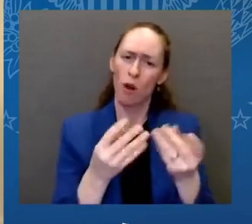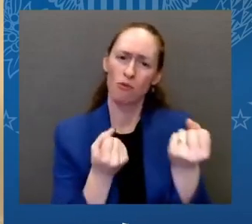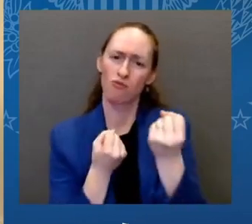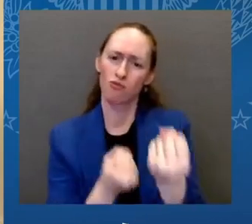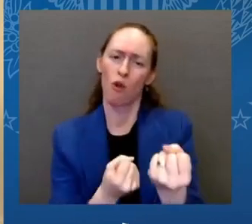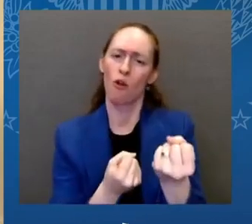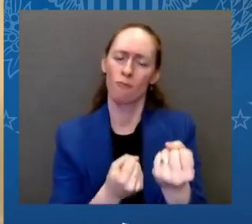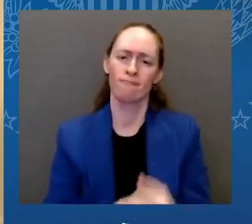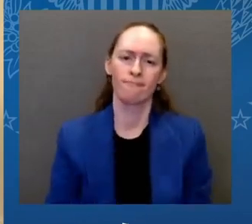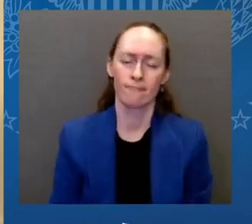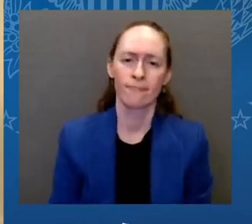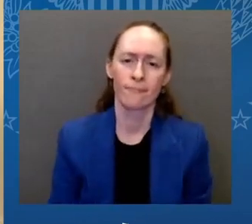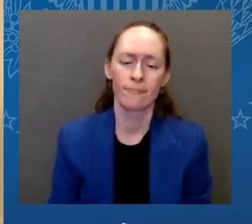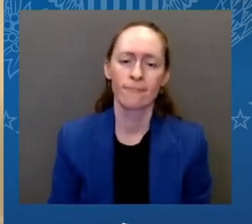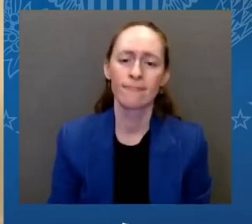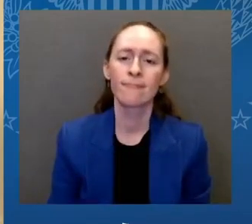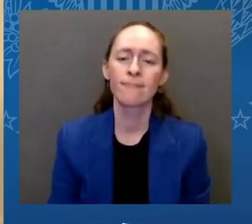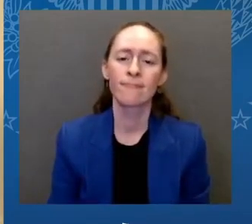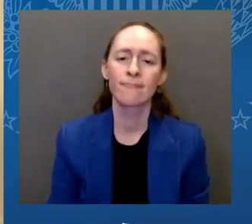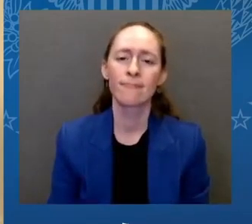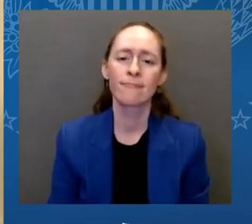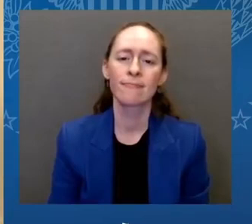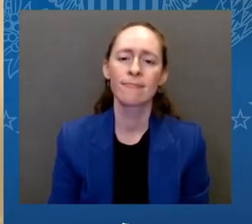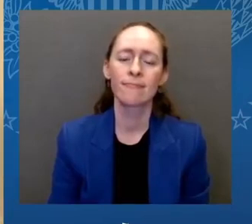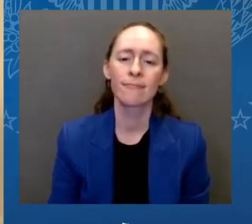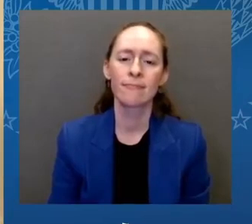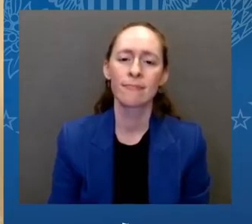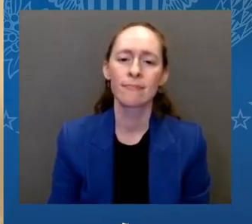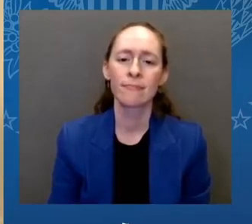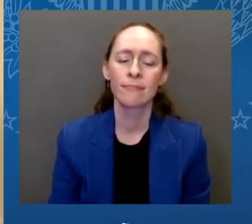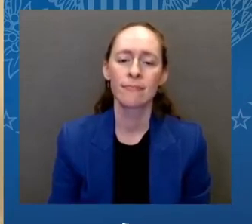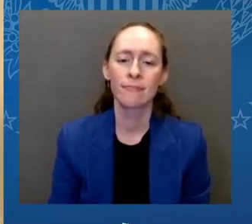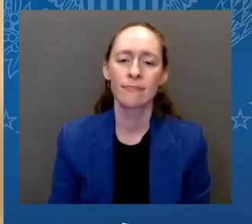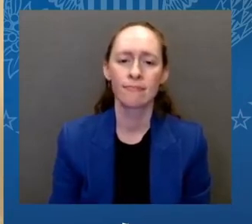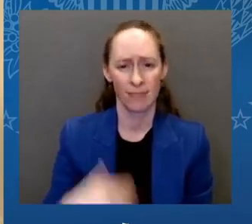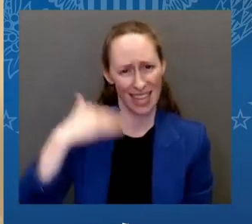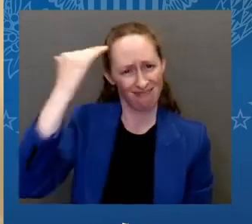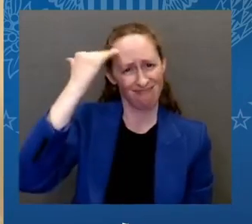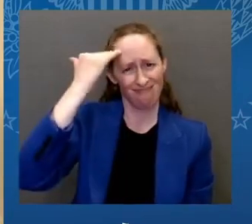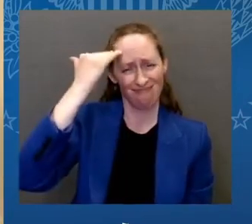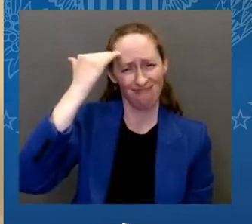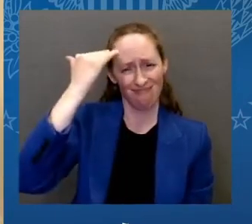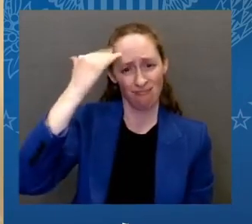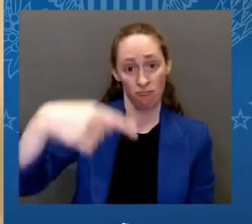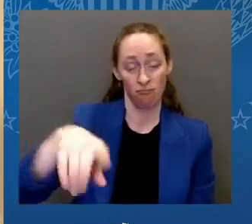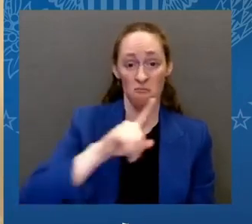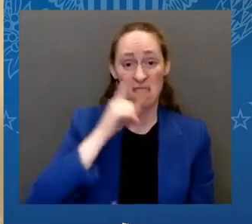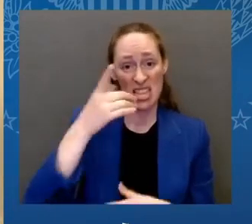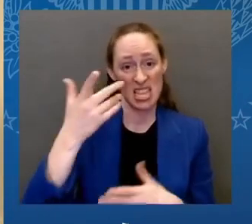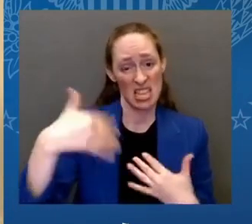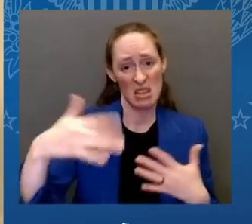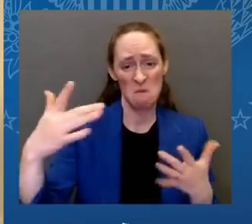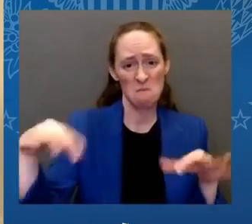відчутним. Сполучені Штати стоятимуть на захисті наших спільних цінностей, цінностей свободи. І я вірю, що